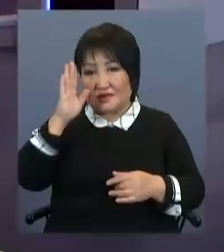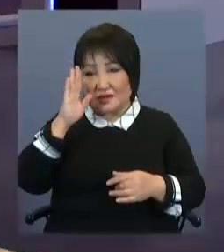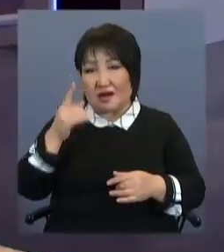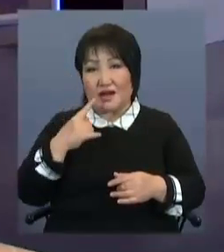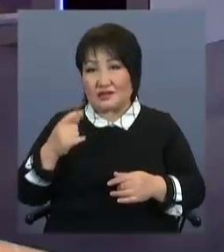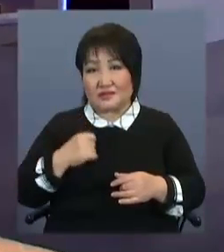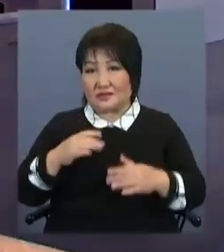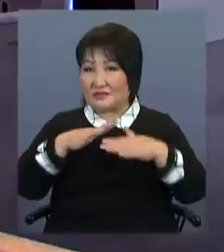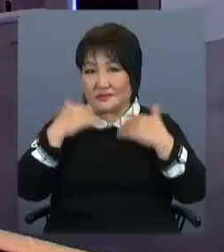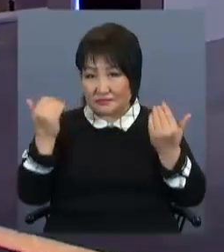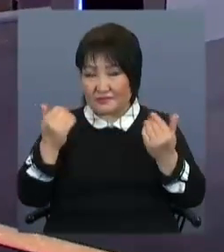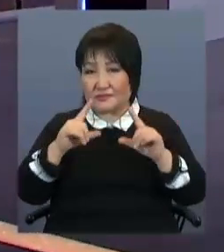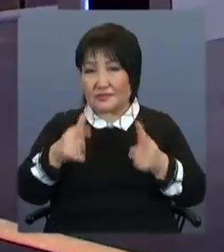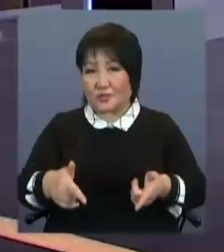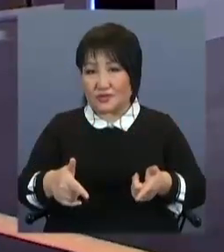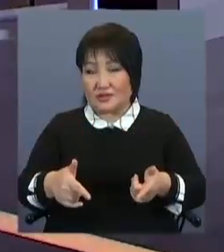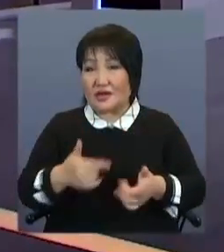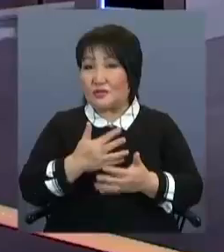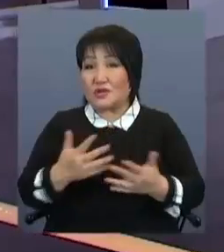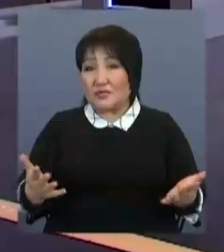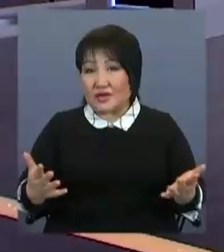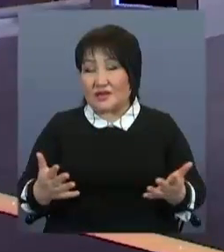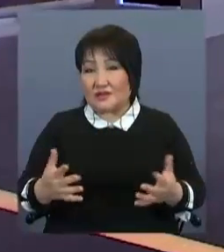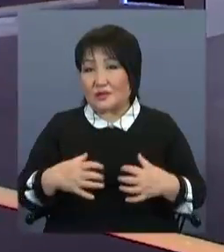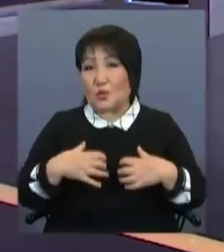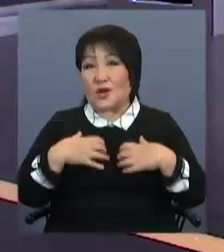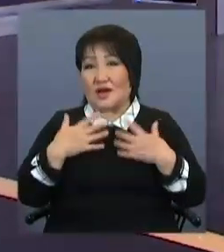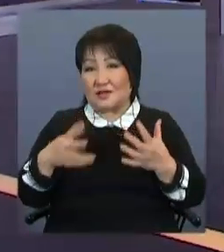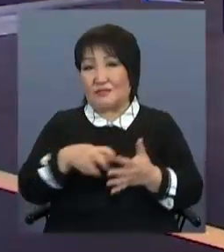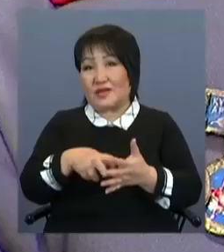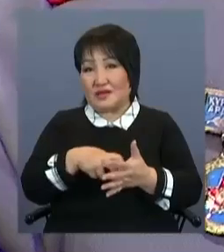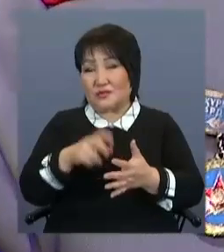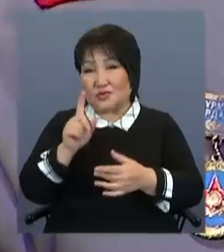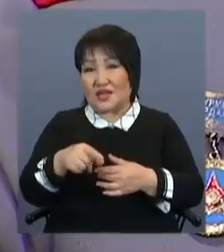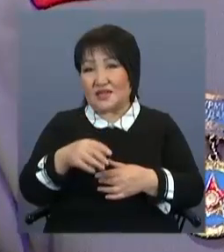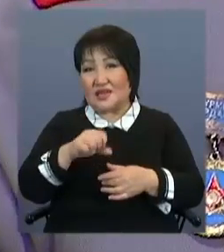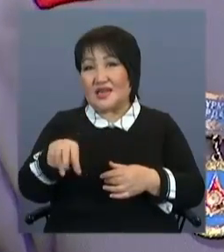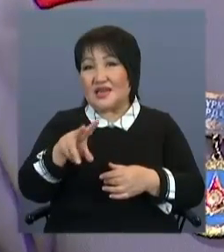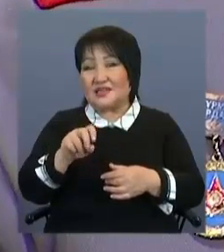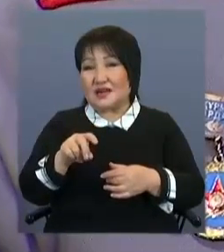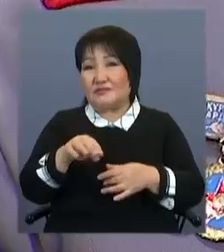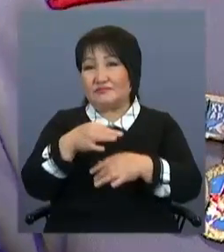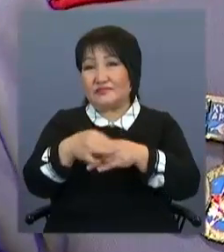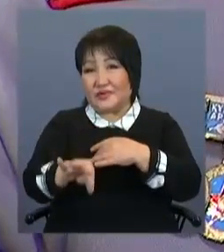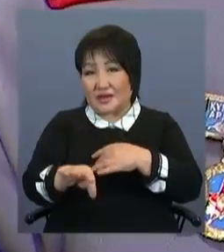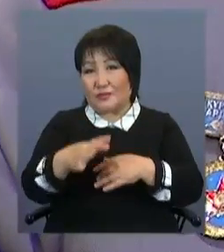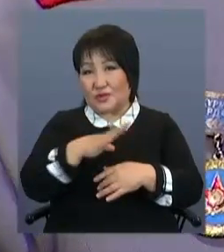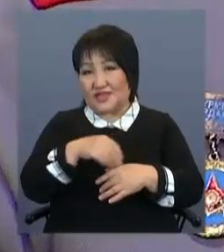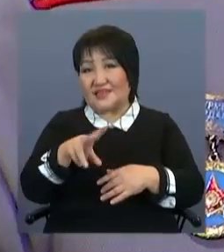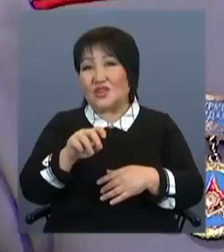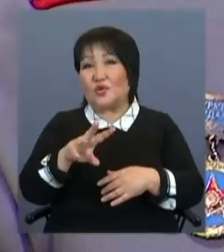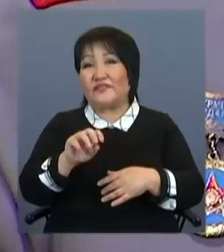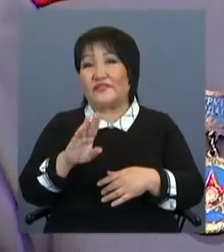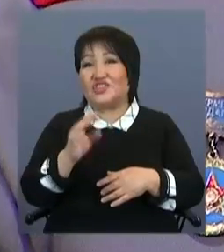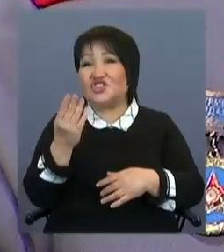Бірақ кейбіреулері қорқады, ояқта баяғыда дедапшина бар екен, анау екен, мынау екен деген. Дегенмен болса ол бірең сараң.